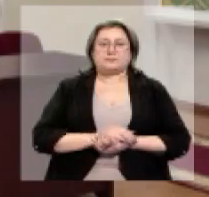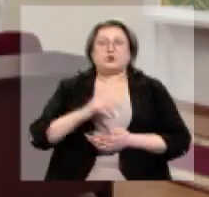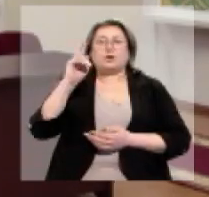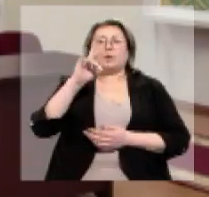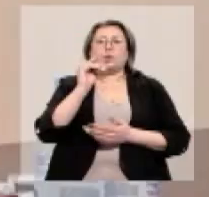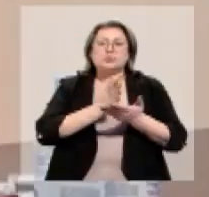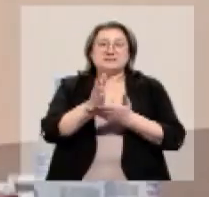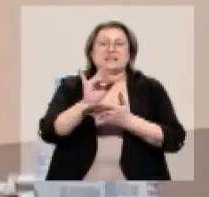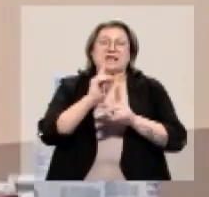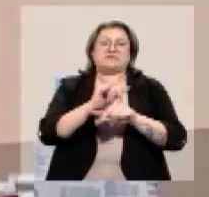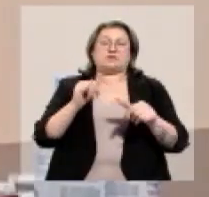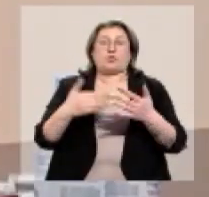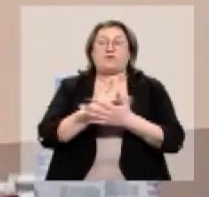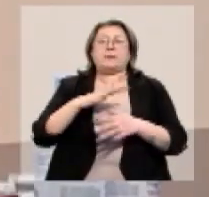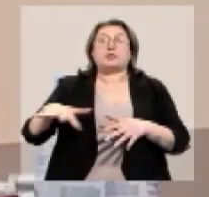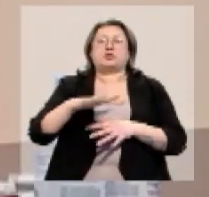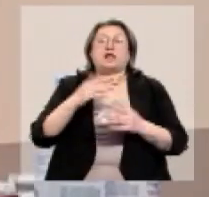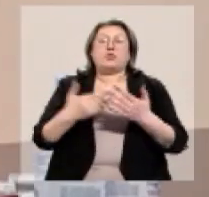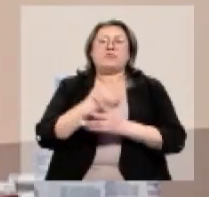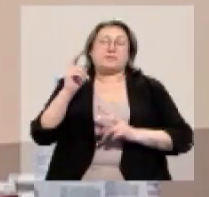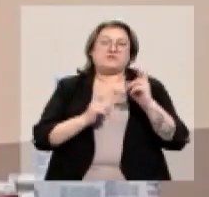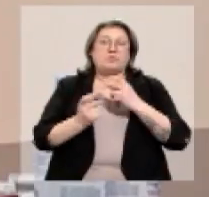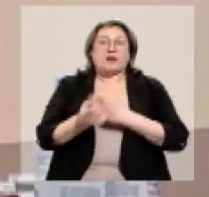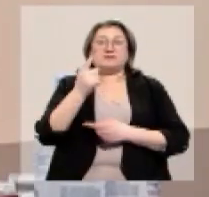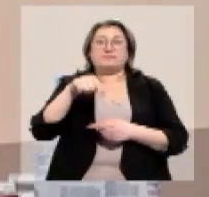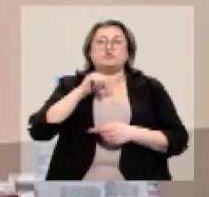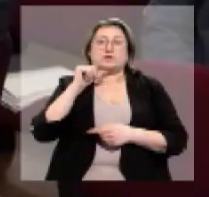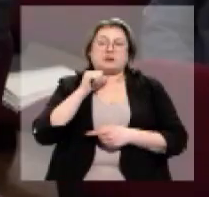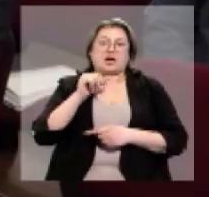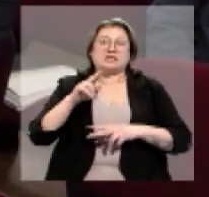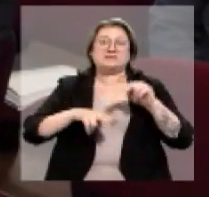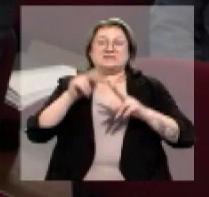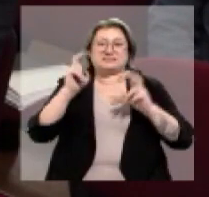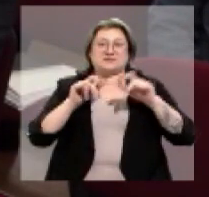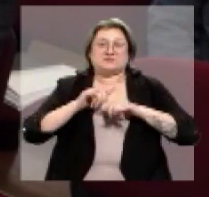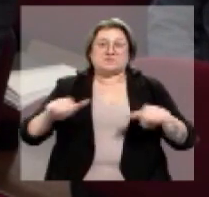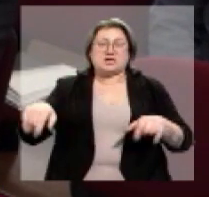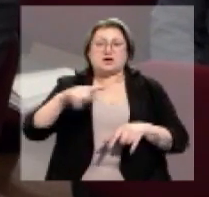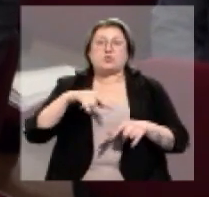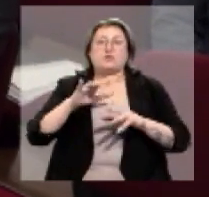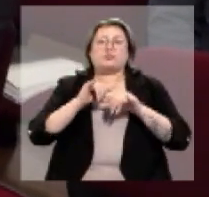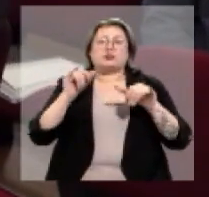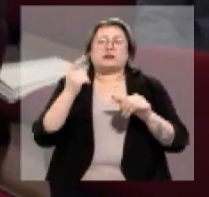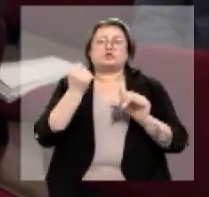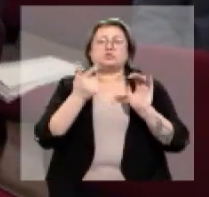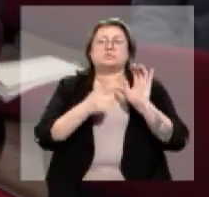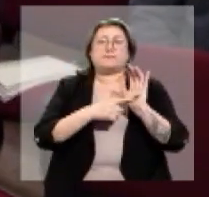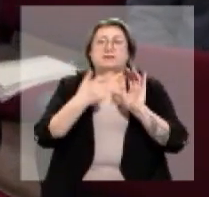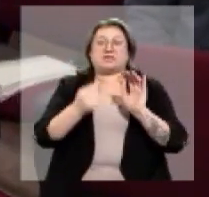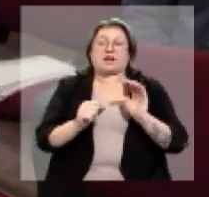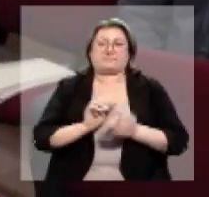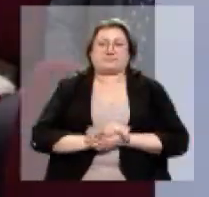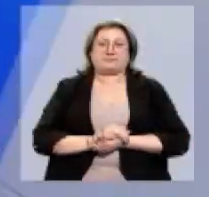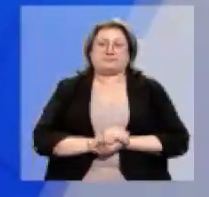Курс и развитие. Новые площадки для новых производств появятся в Кустанае. Индустриальную зону областного центра увеличат на 107